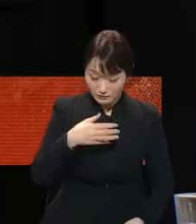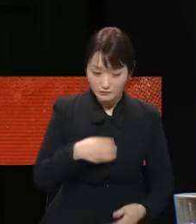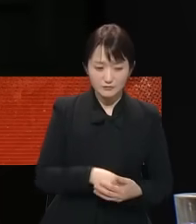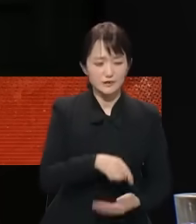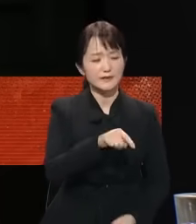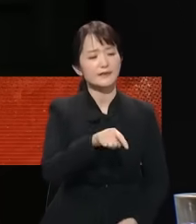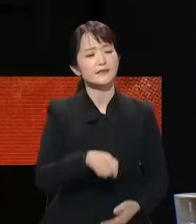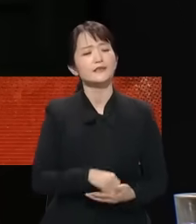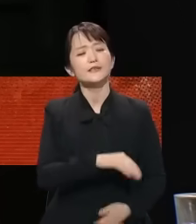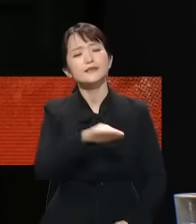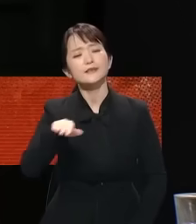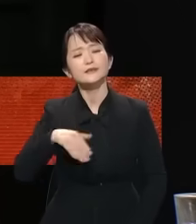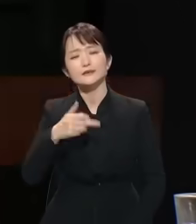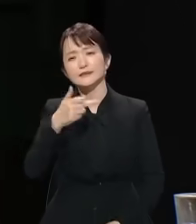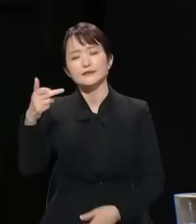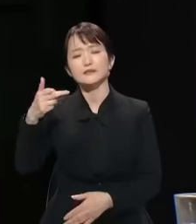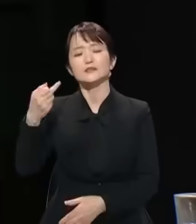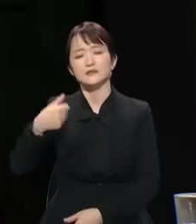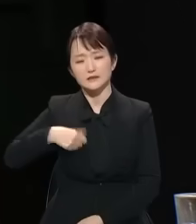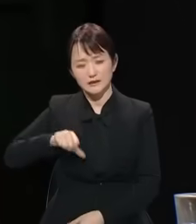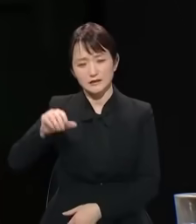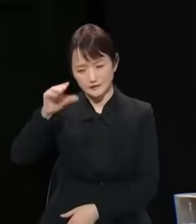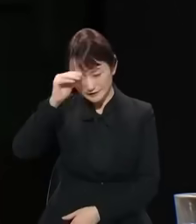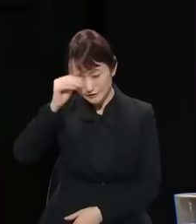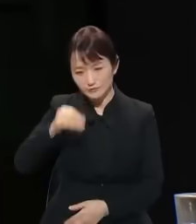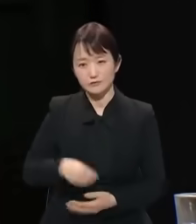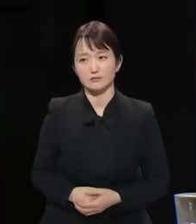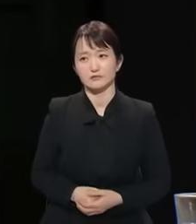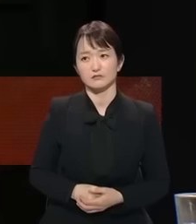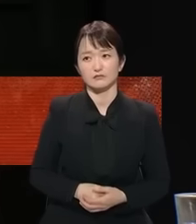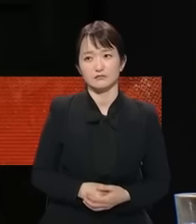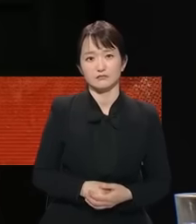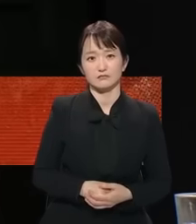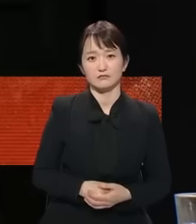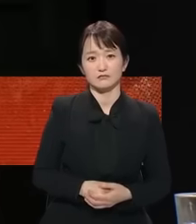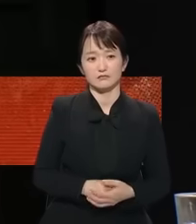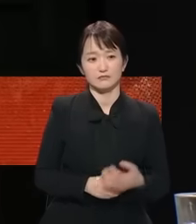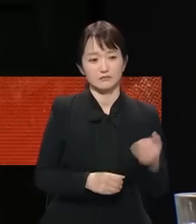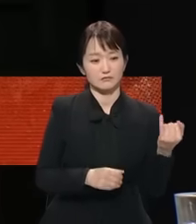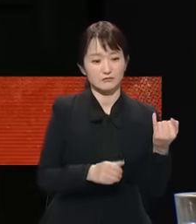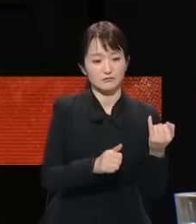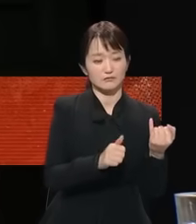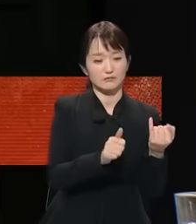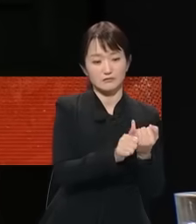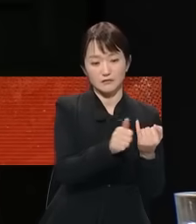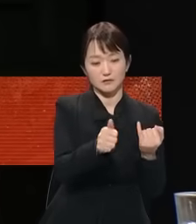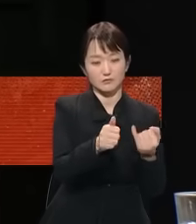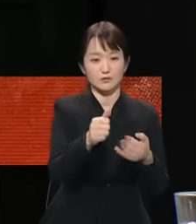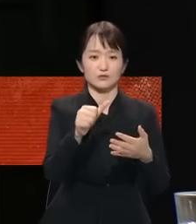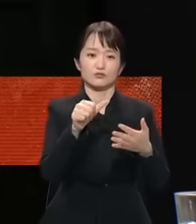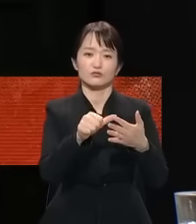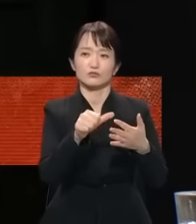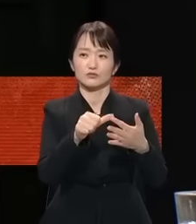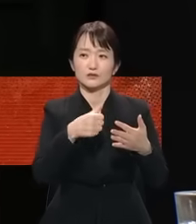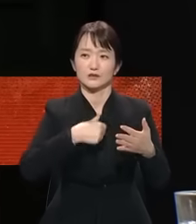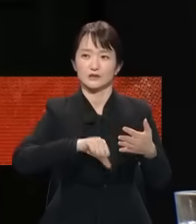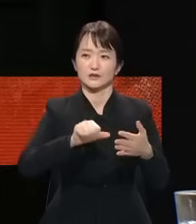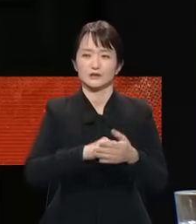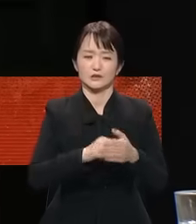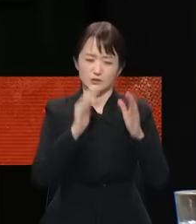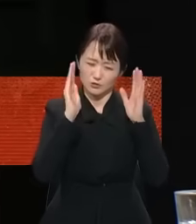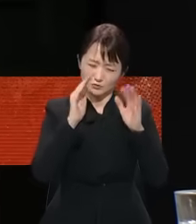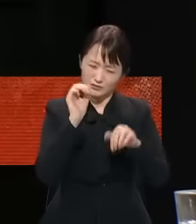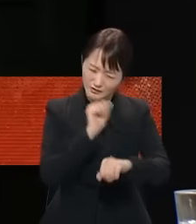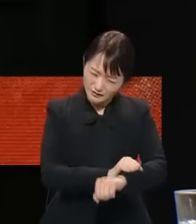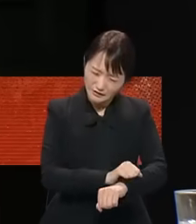이게 다 우리 큰아들 닮아서 그래 라는 거예요. 근데 사연자 남편은 둘째 아들이거든요. 이 사연자 남편이 알고 보니까 공부를 그다지 잘하는